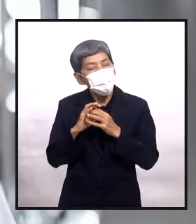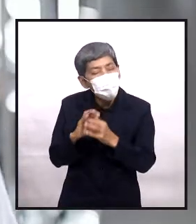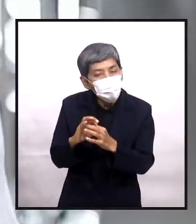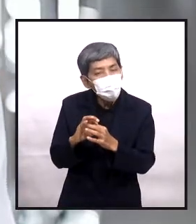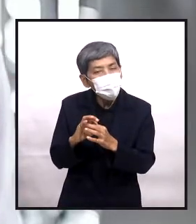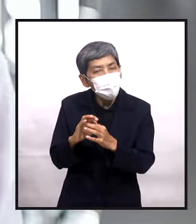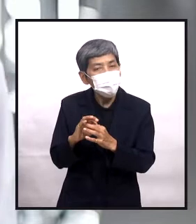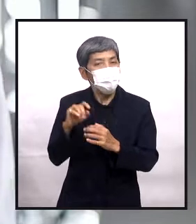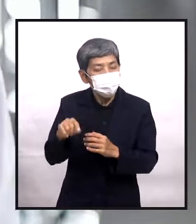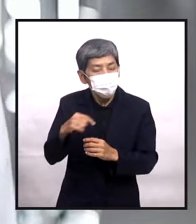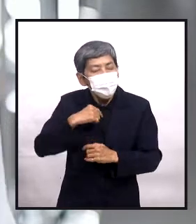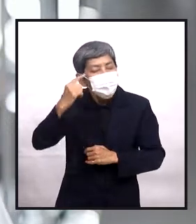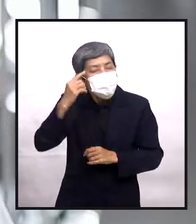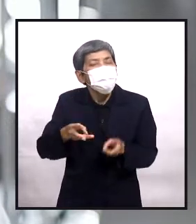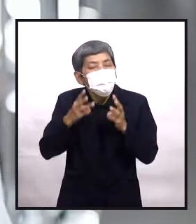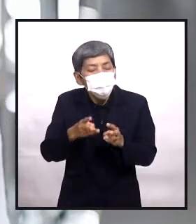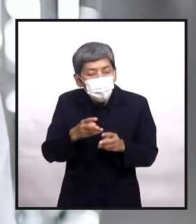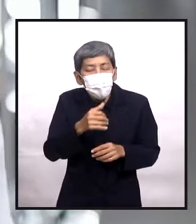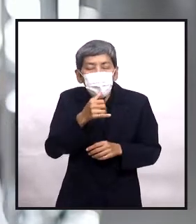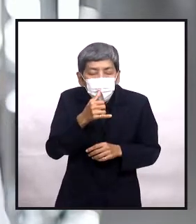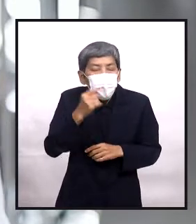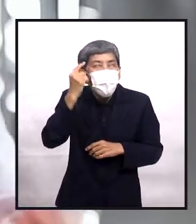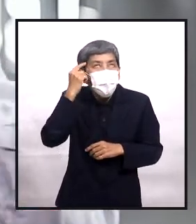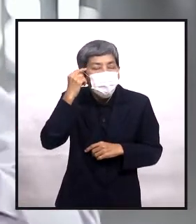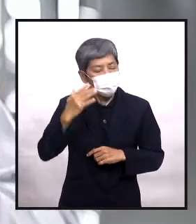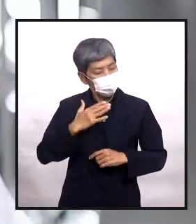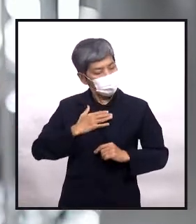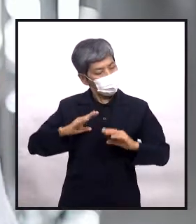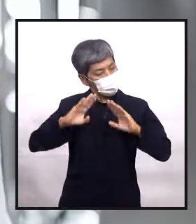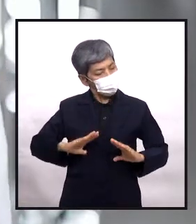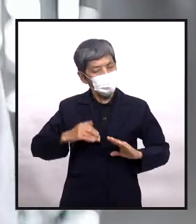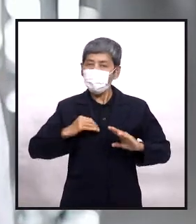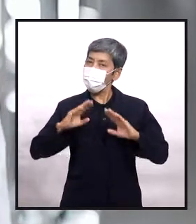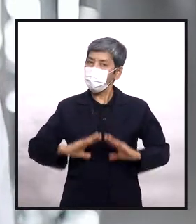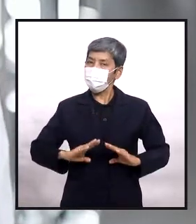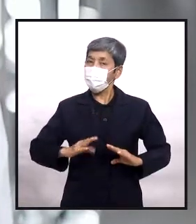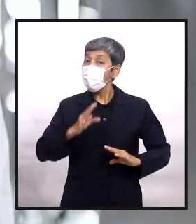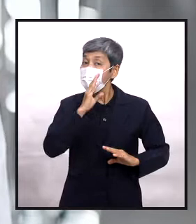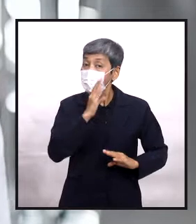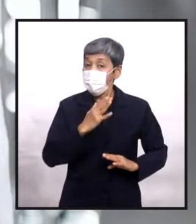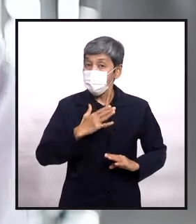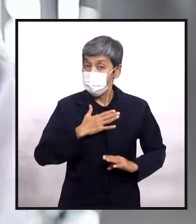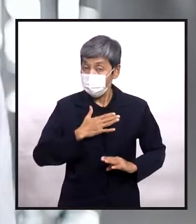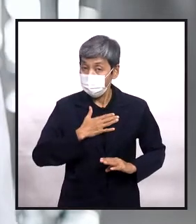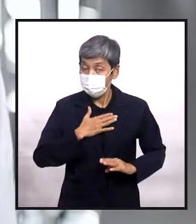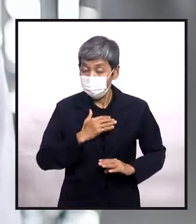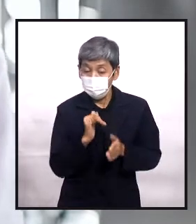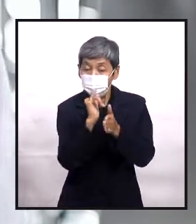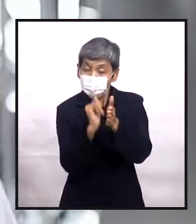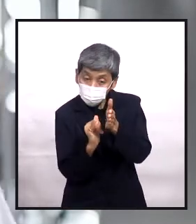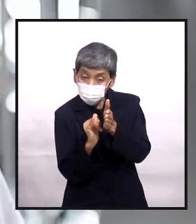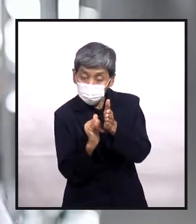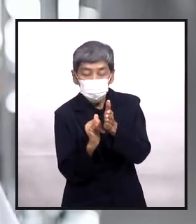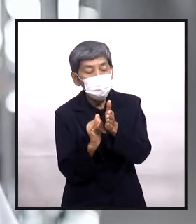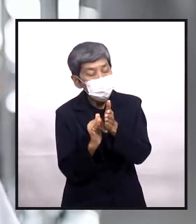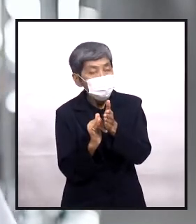งใยก็ใช้ตรงนี้เป็นกุศโลบายให้นึกถึงความดีของเขาแล้วก็ย้อนกลับมาถึงตัวเองว่าแล้วตัวเองอ่ะถ้าเกิดตัวเองนอนอยู่ในโรงนี้